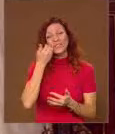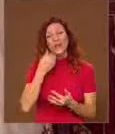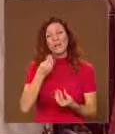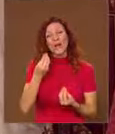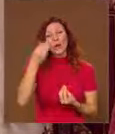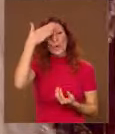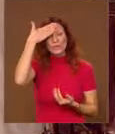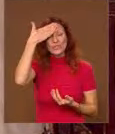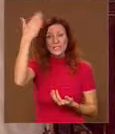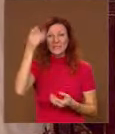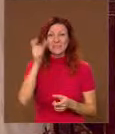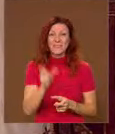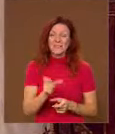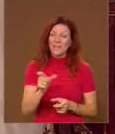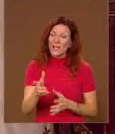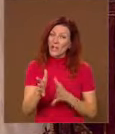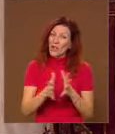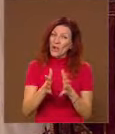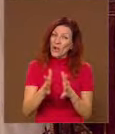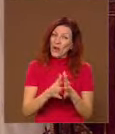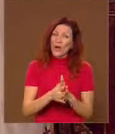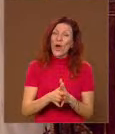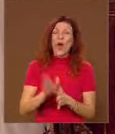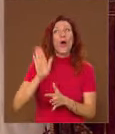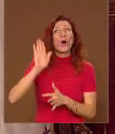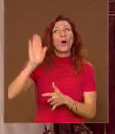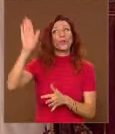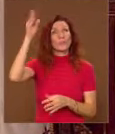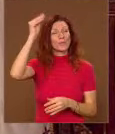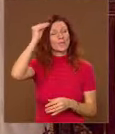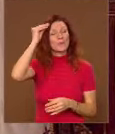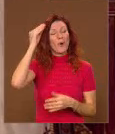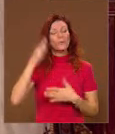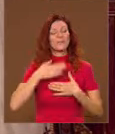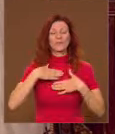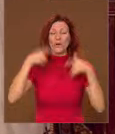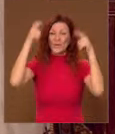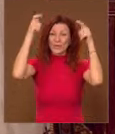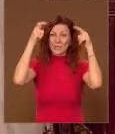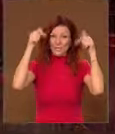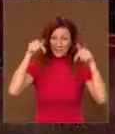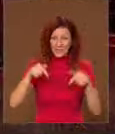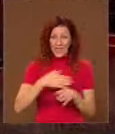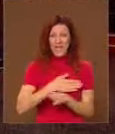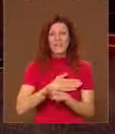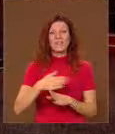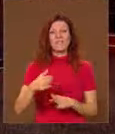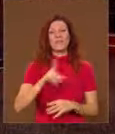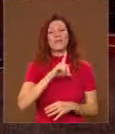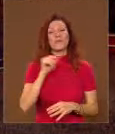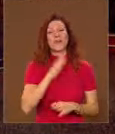християни, да помене Господ Бог в своето царство сега и всякога и во веки веков.